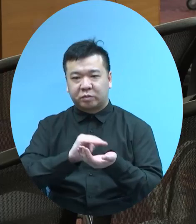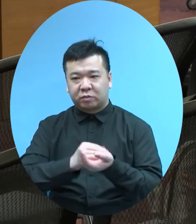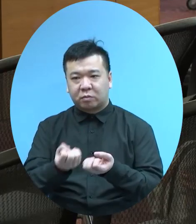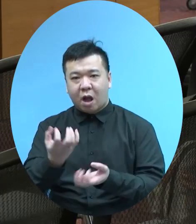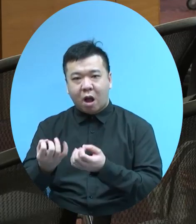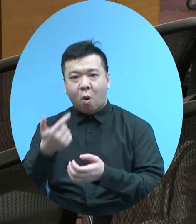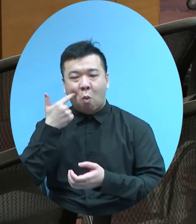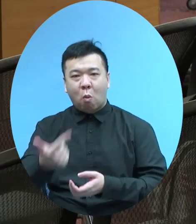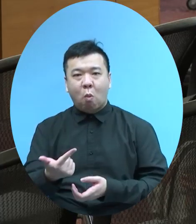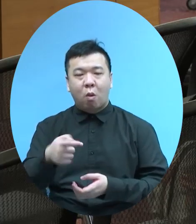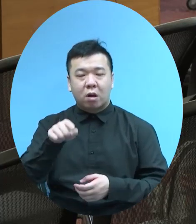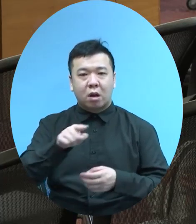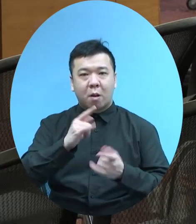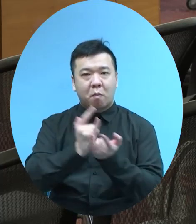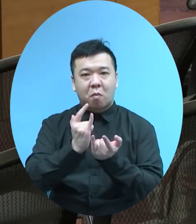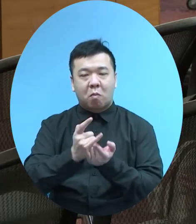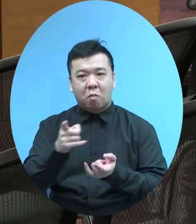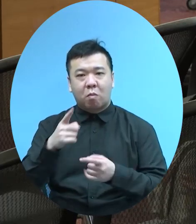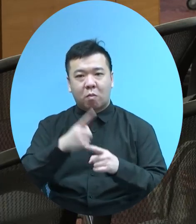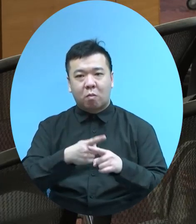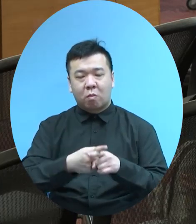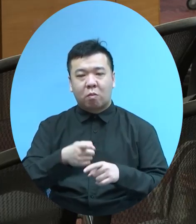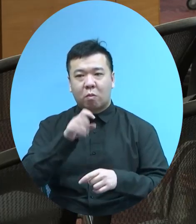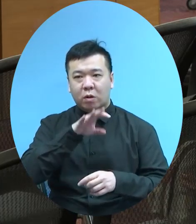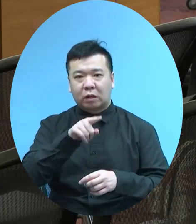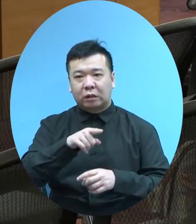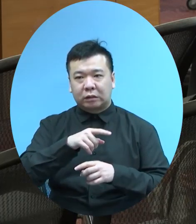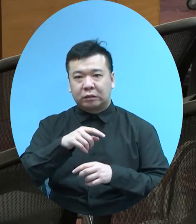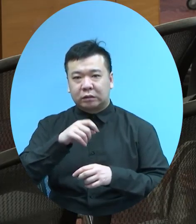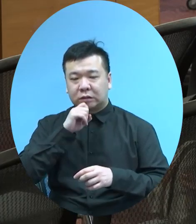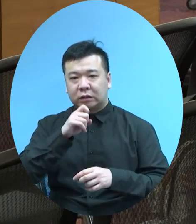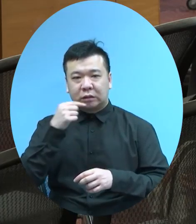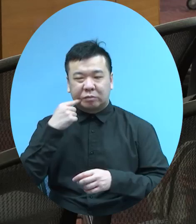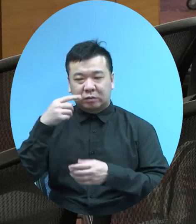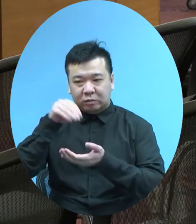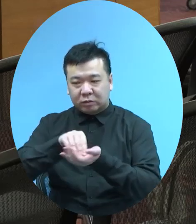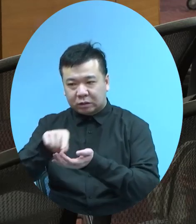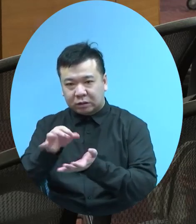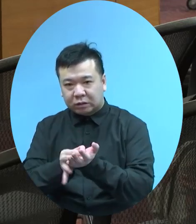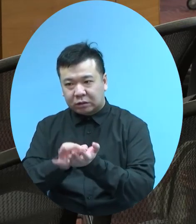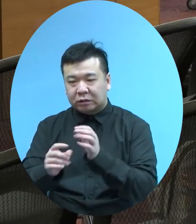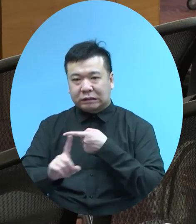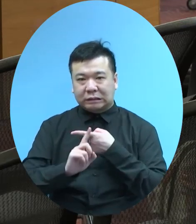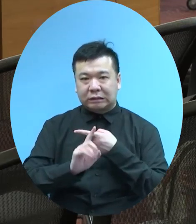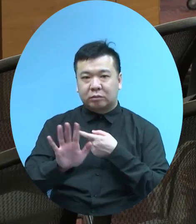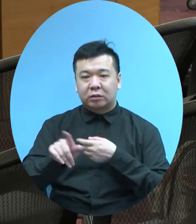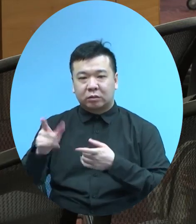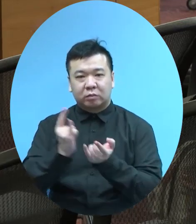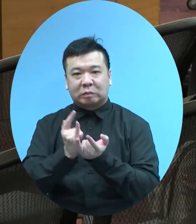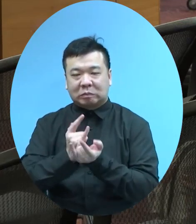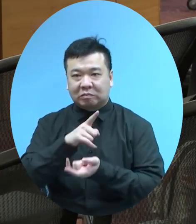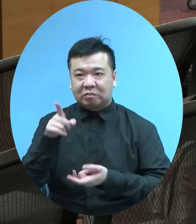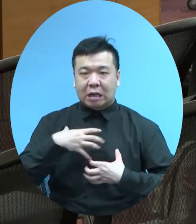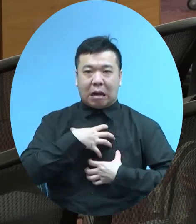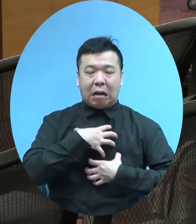咁即係其實北角嘅居民，雖然張醫生你都講過唔會話特別界定一個地區特別危險咁樣，但其實好多北角居民可能都